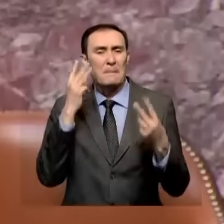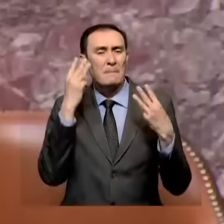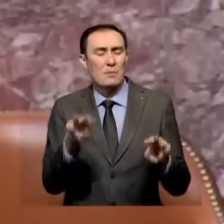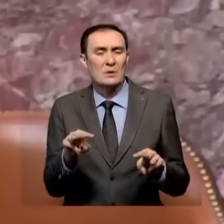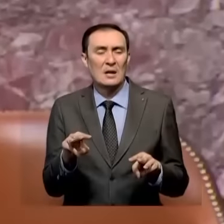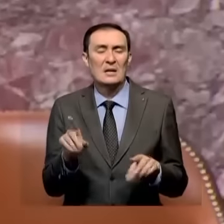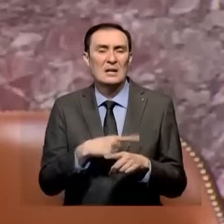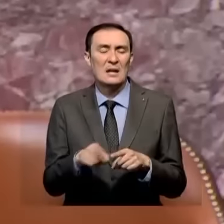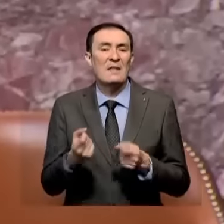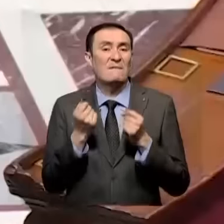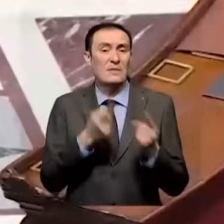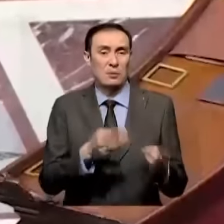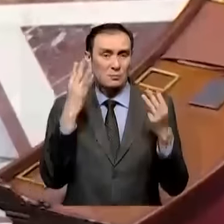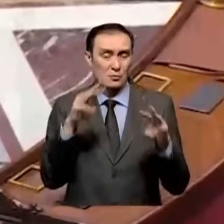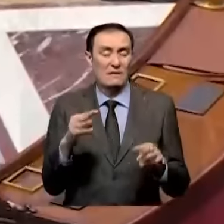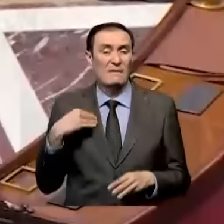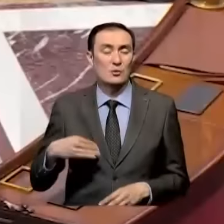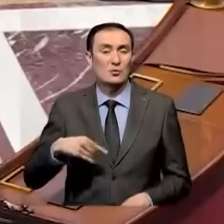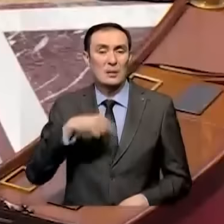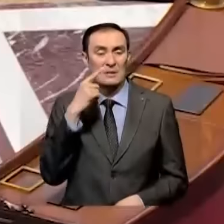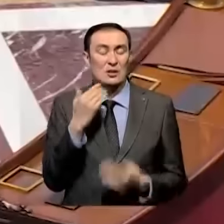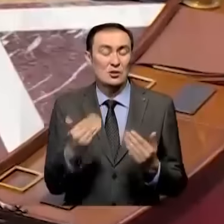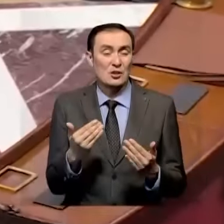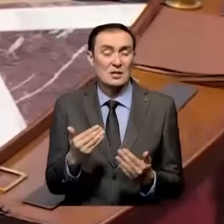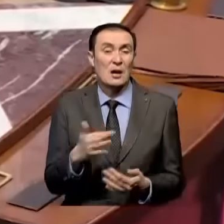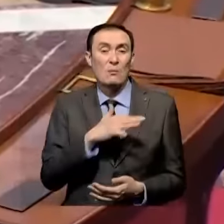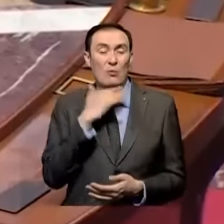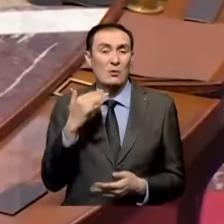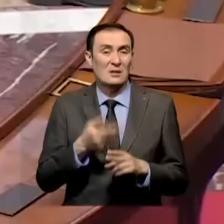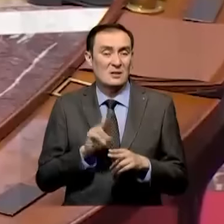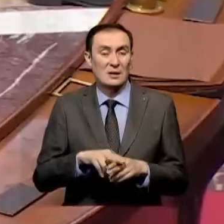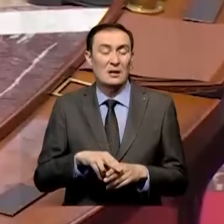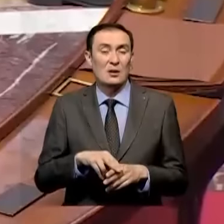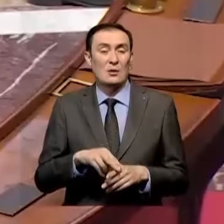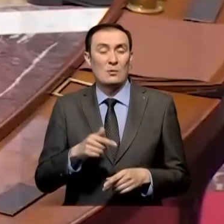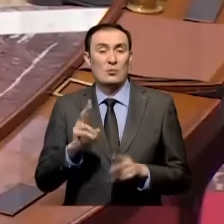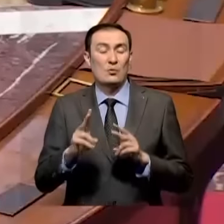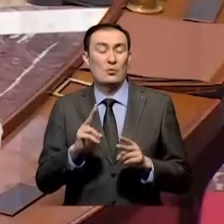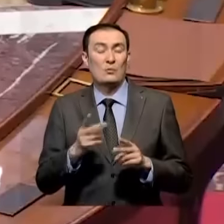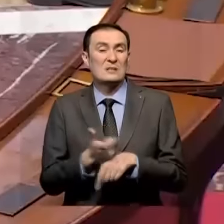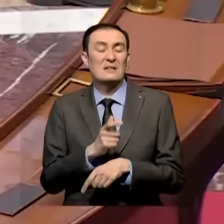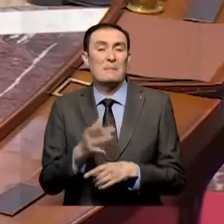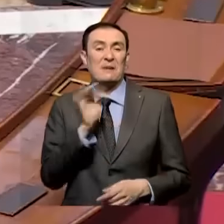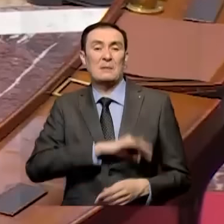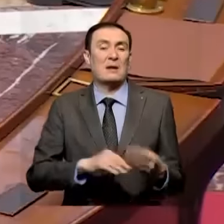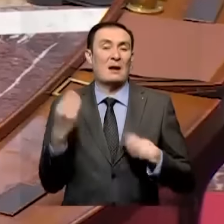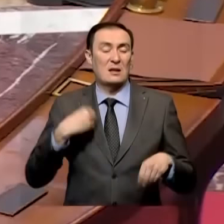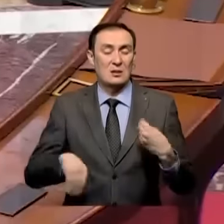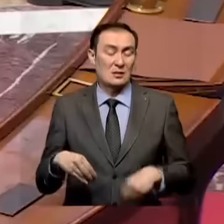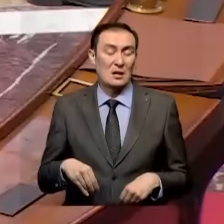или даже мода на выброс. Во французском языке сегодня наберется немало эпитетов для нового феномена сверхпотребления